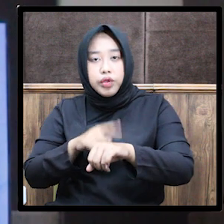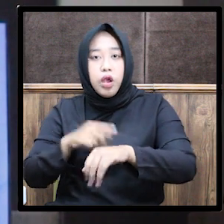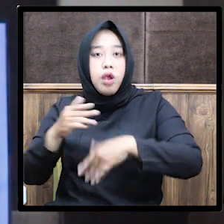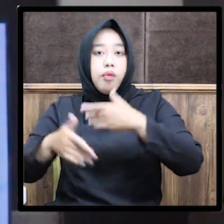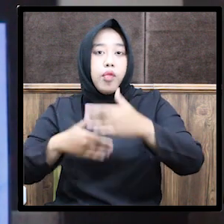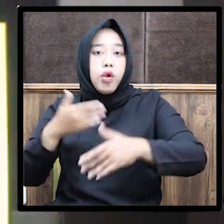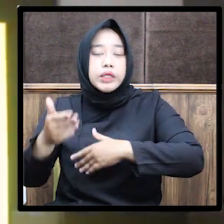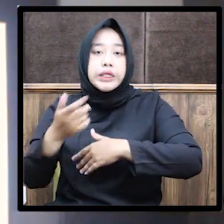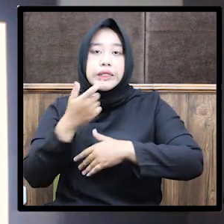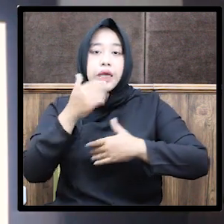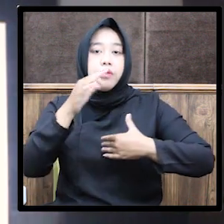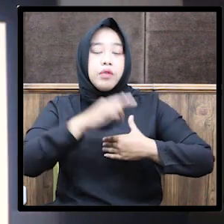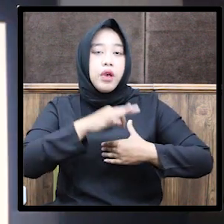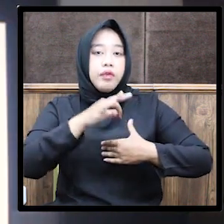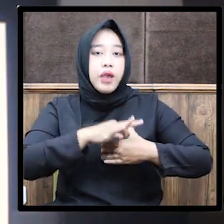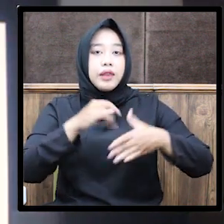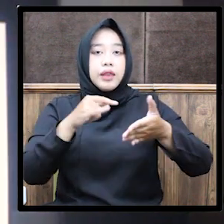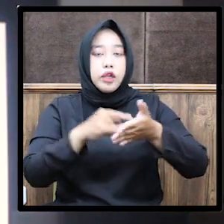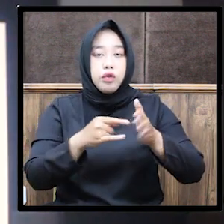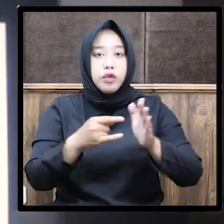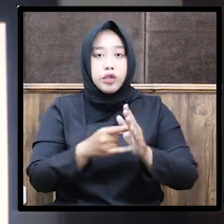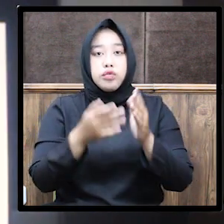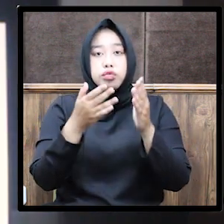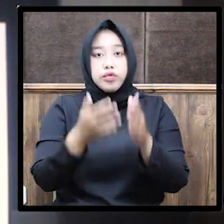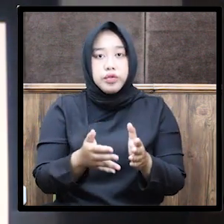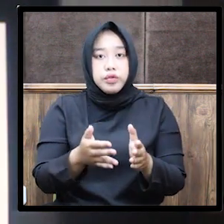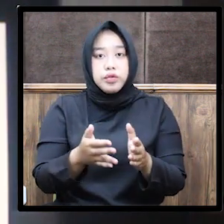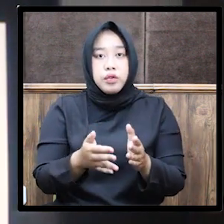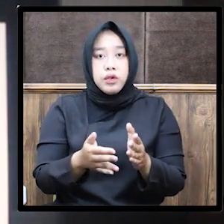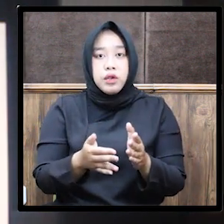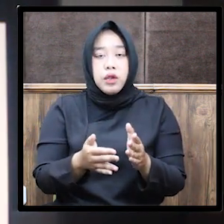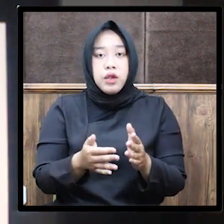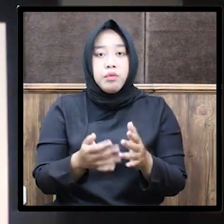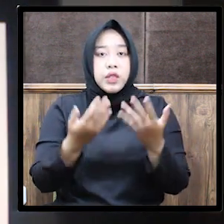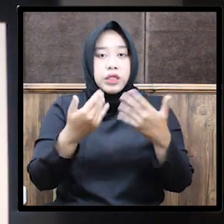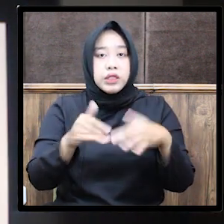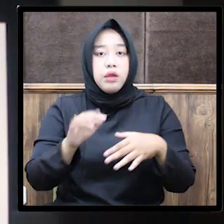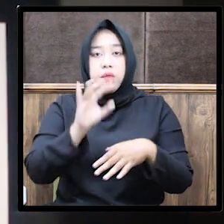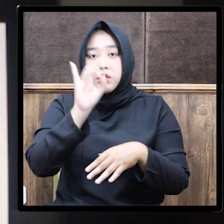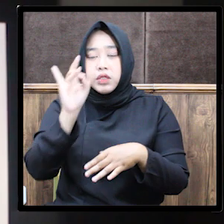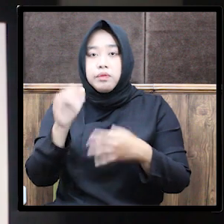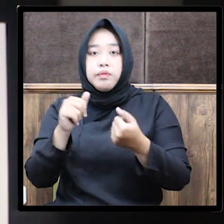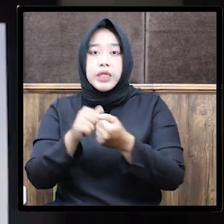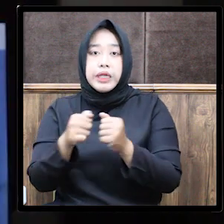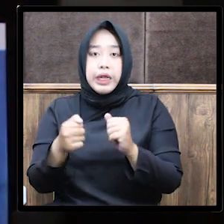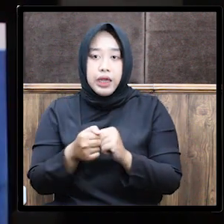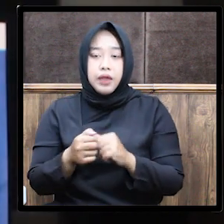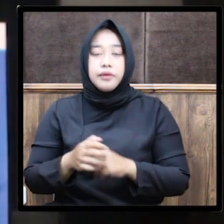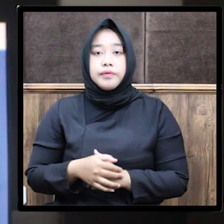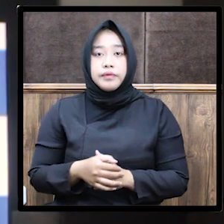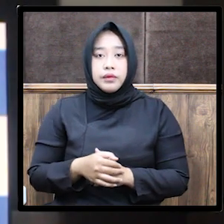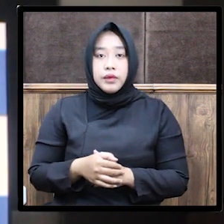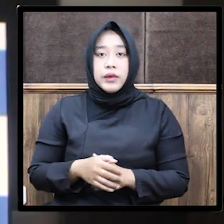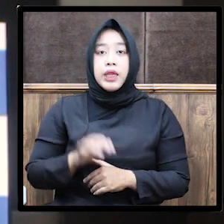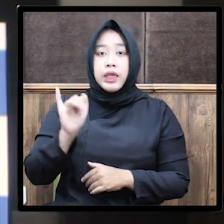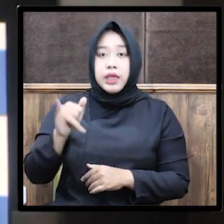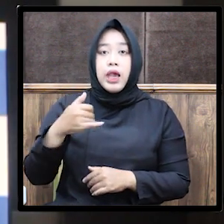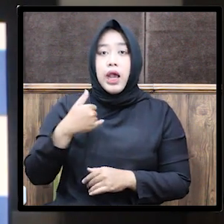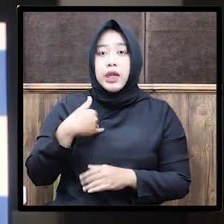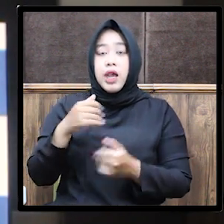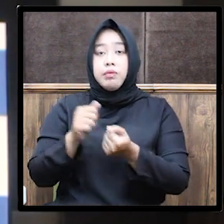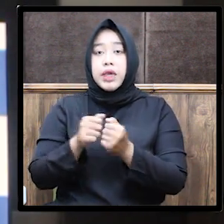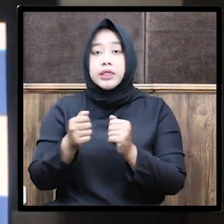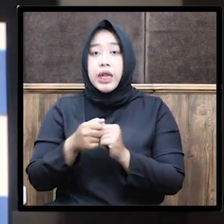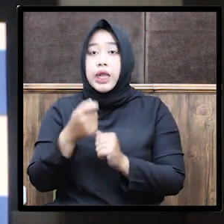dengan pemanfaatan teknologi untuk mengatasi berbagai kesulitan. Meskipun memang ada problem misalnya